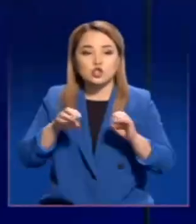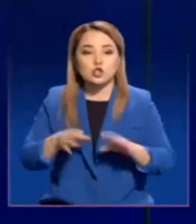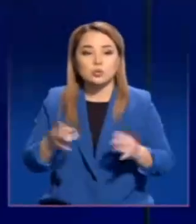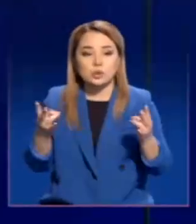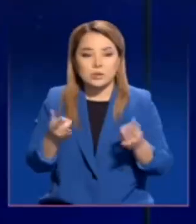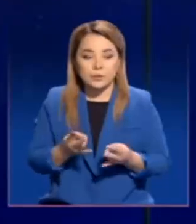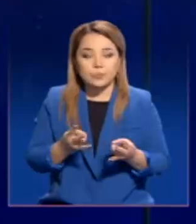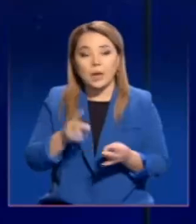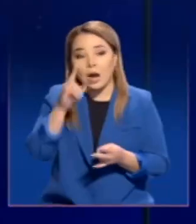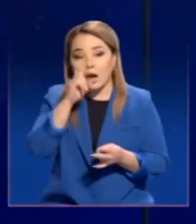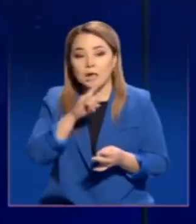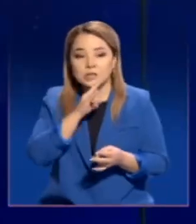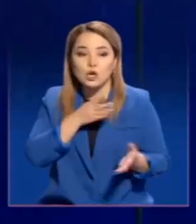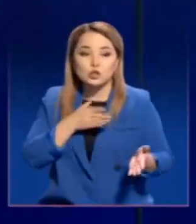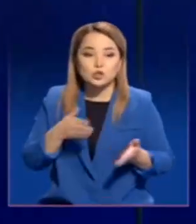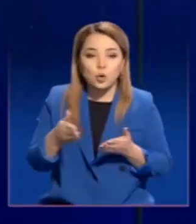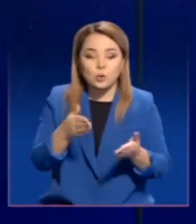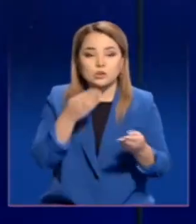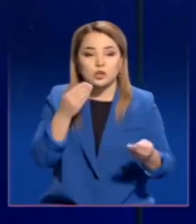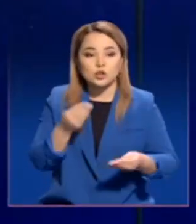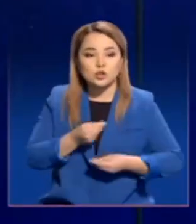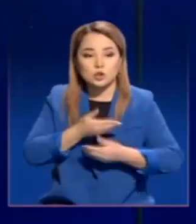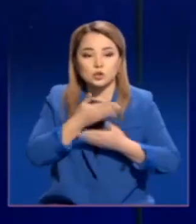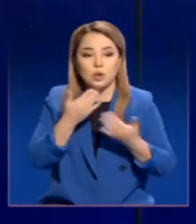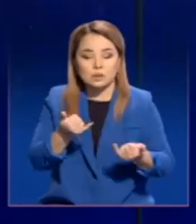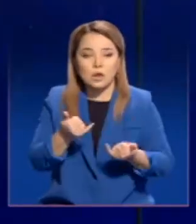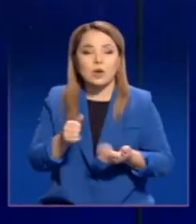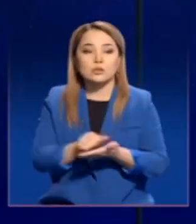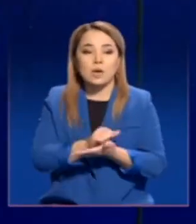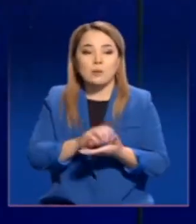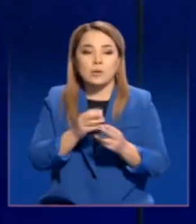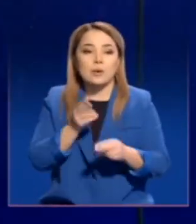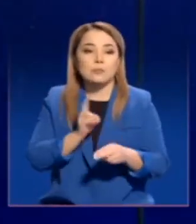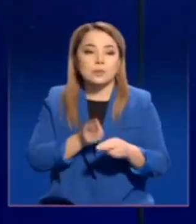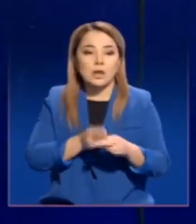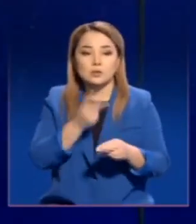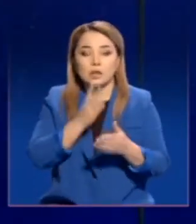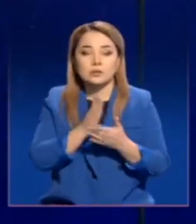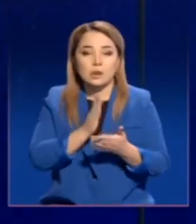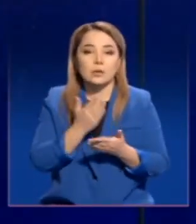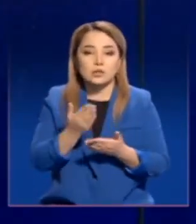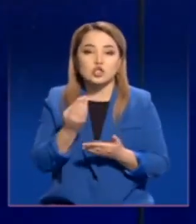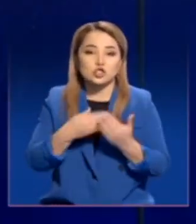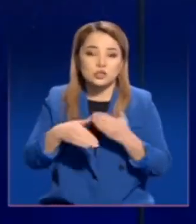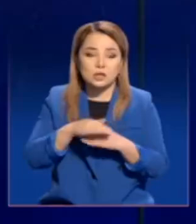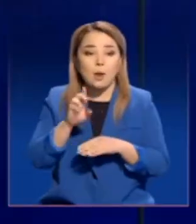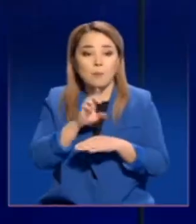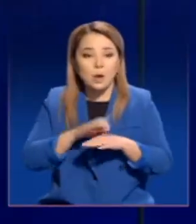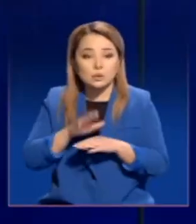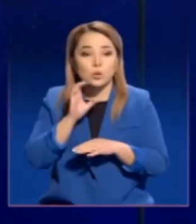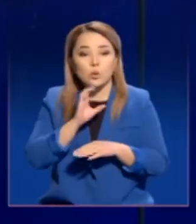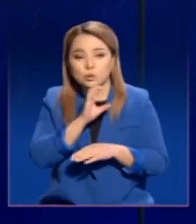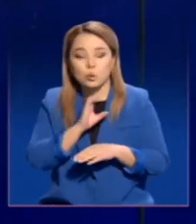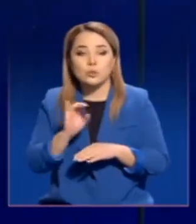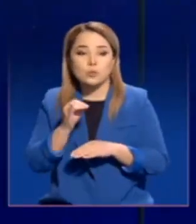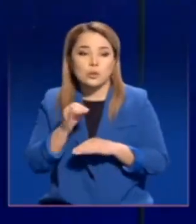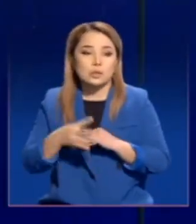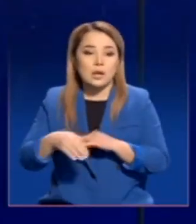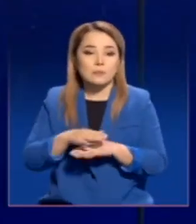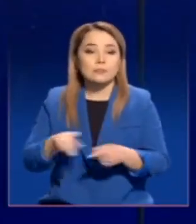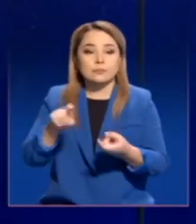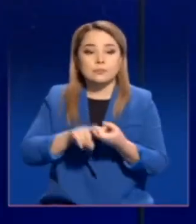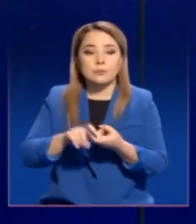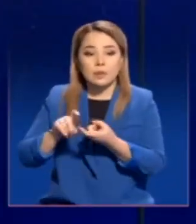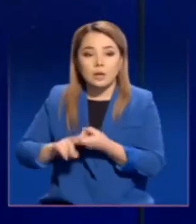керек. Қазақстанның жолдары көңіл көншітпейді, бюрократиялық кедергілер де бар. Шығыс пен батысты, солтүстік пен оңтүстікті байланыстырып